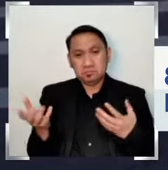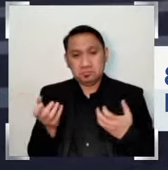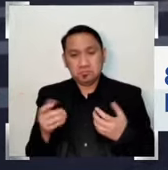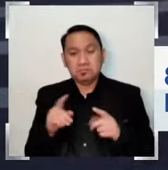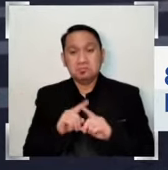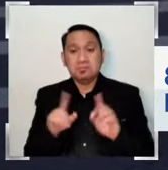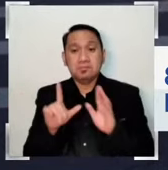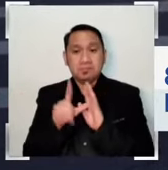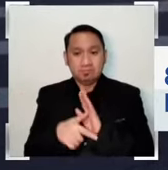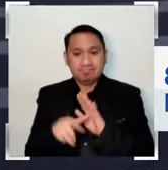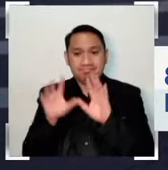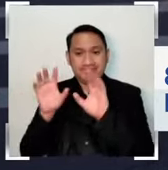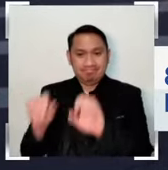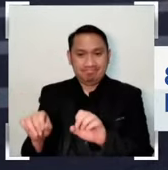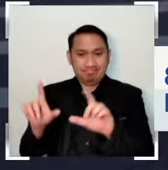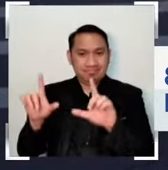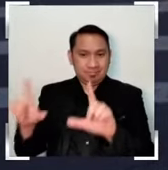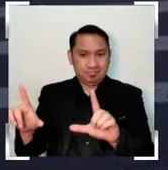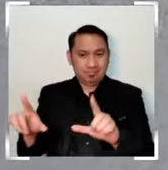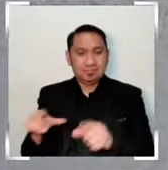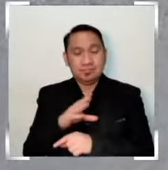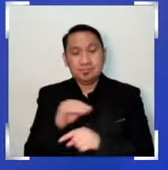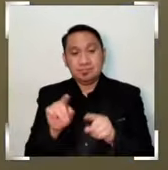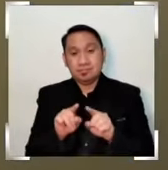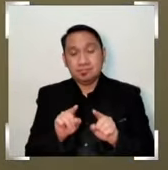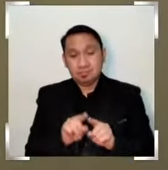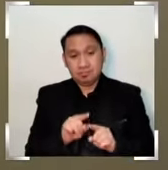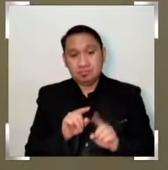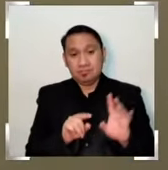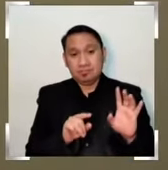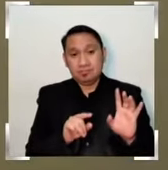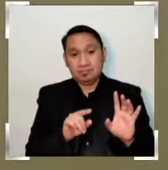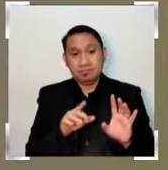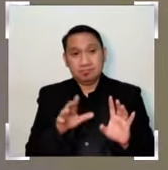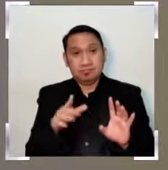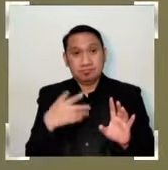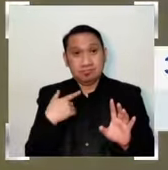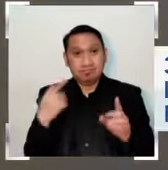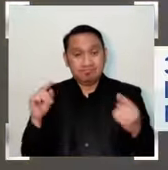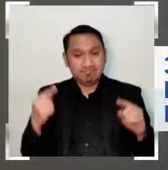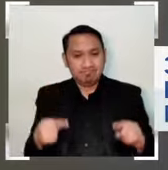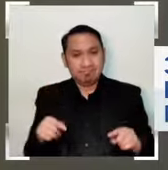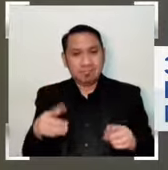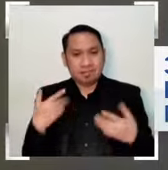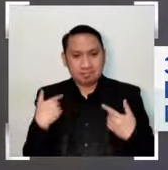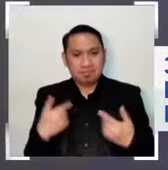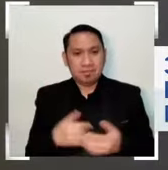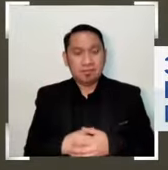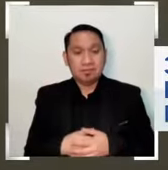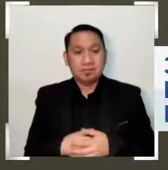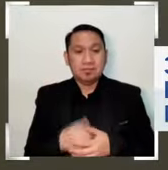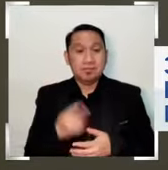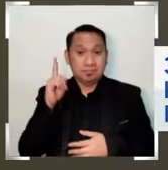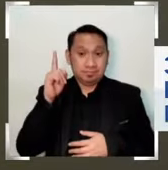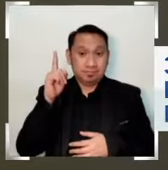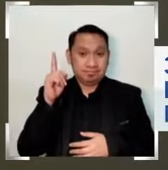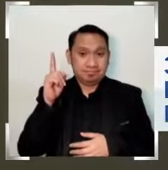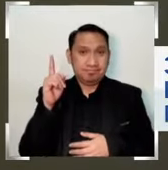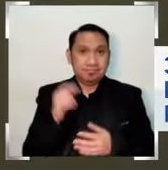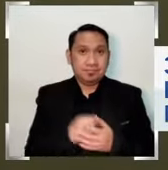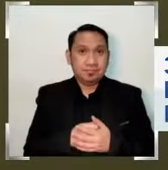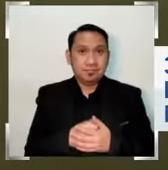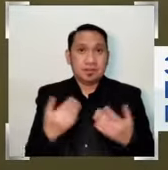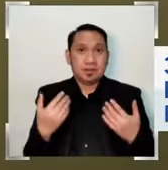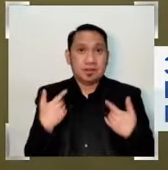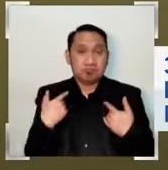ang sugatan sa insidente kabilang na ang isang pulis. Sa Michigan State University naman, nagtakbuhan